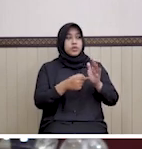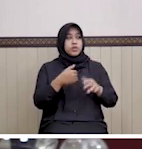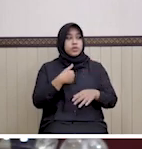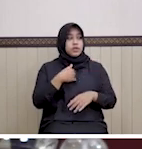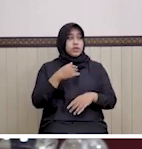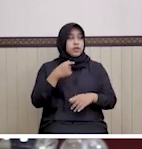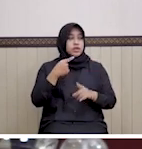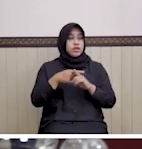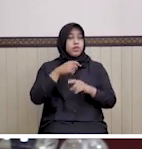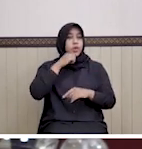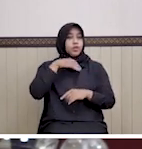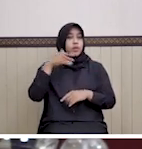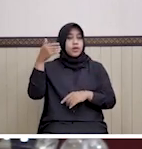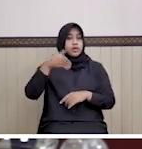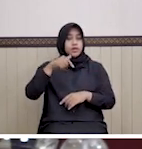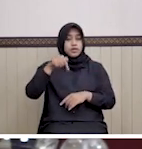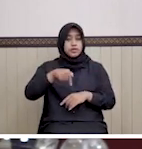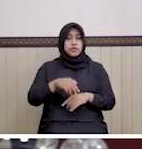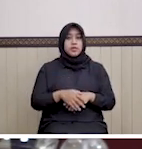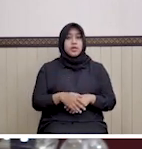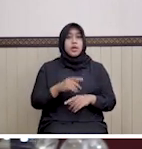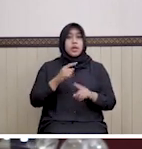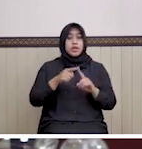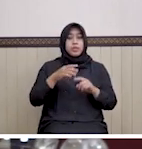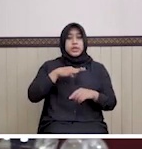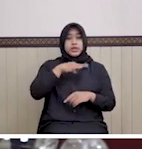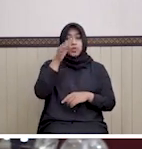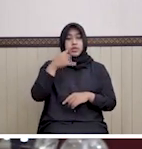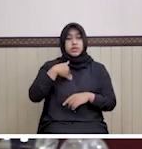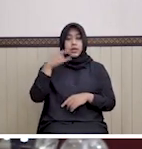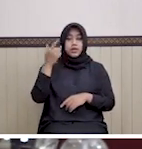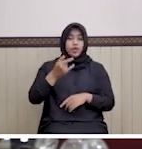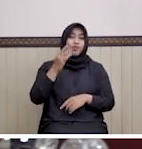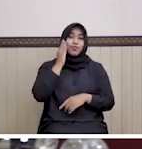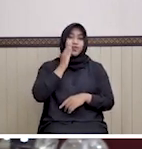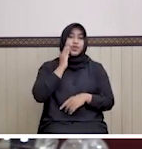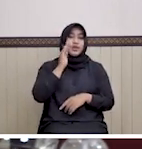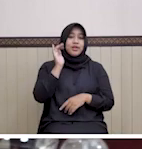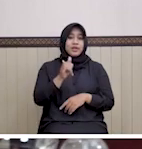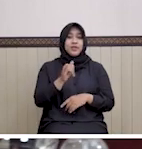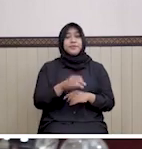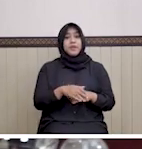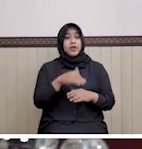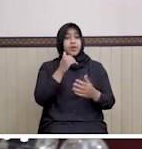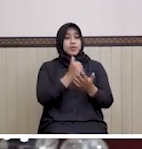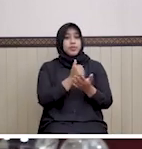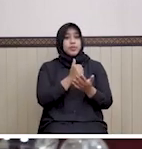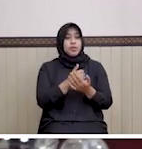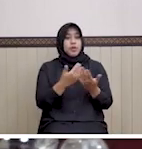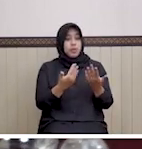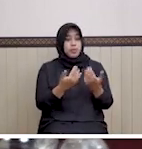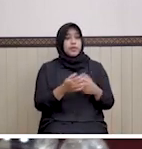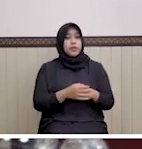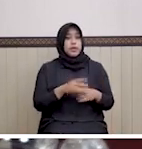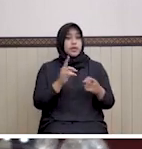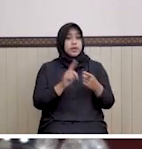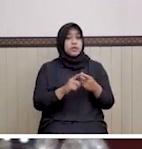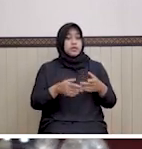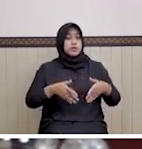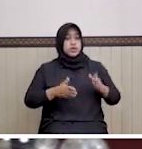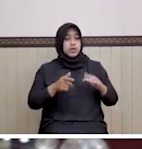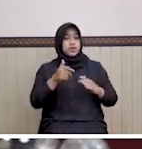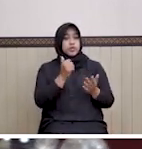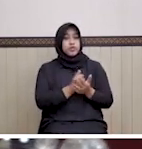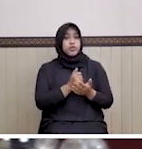membantu Allah sekret halo hahaha tapi jiwa saya tetap mudah ya Hah Ini sosok sebenarnya nih Mbak teman-teman